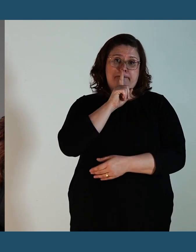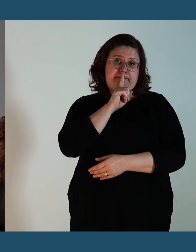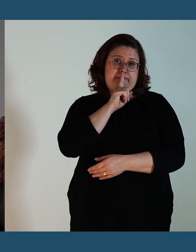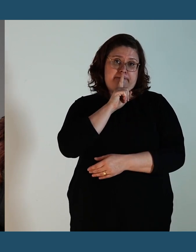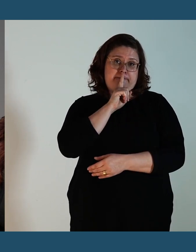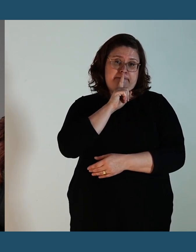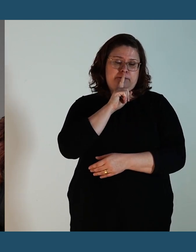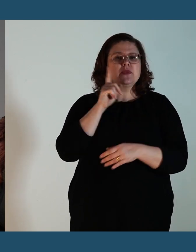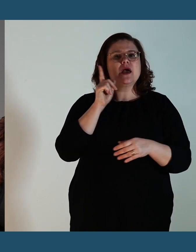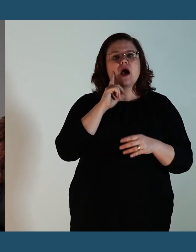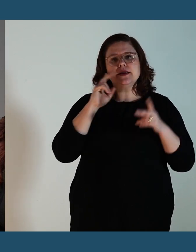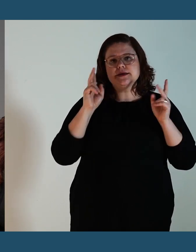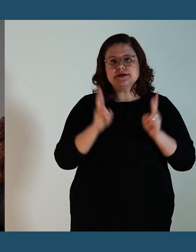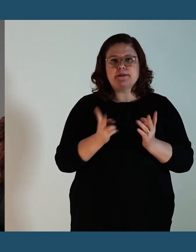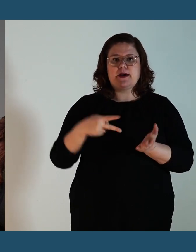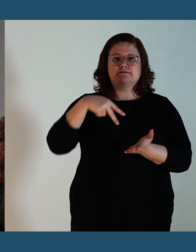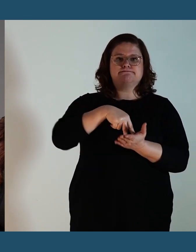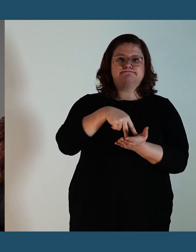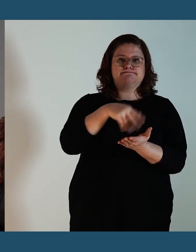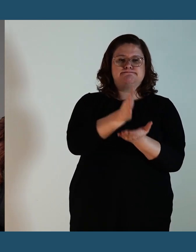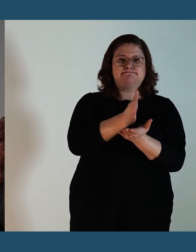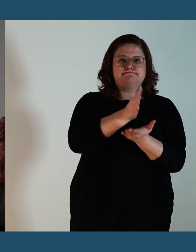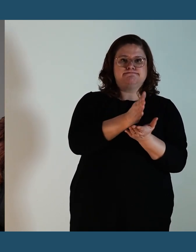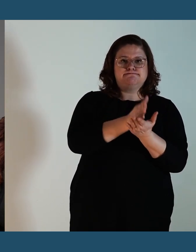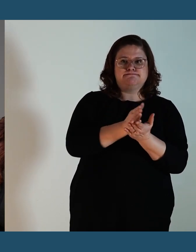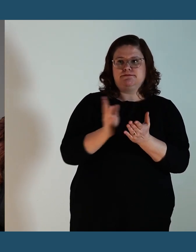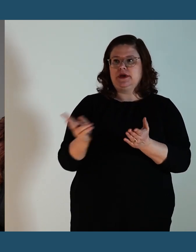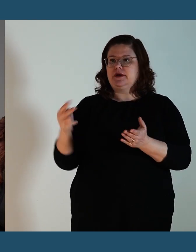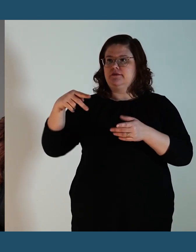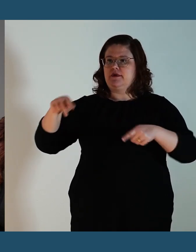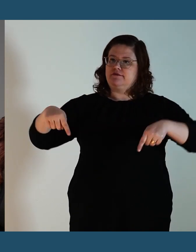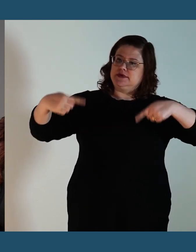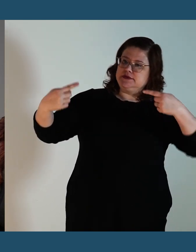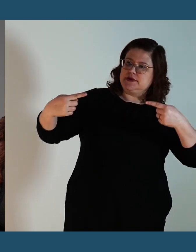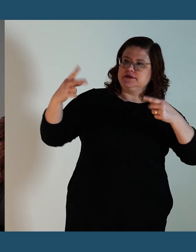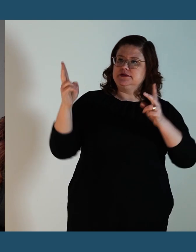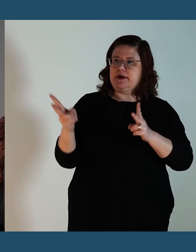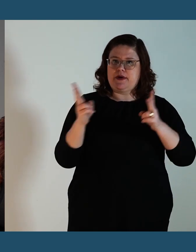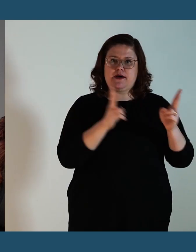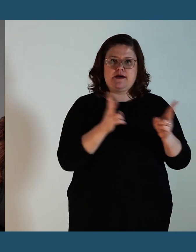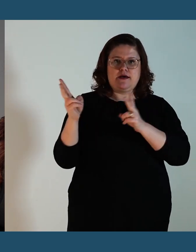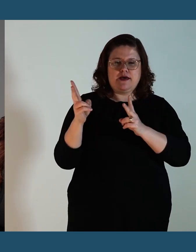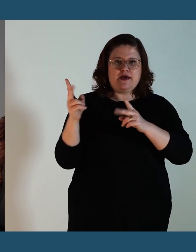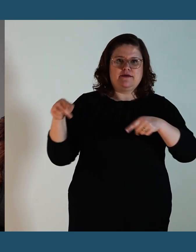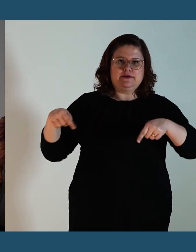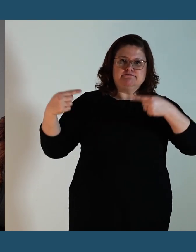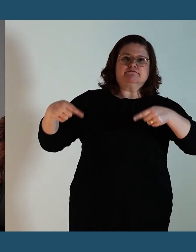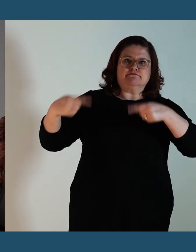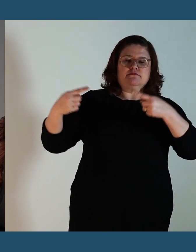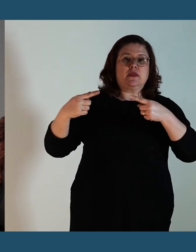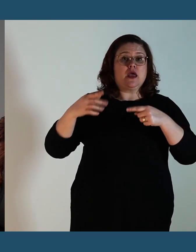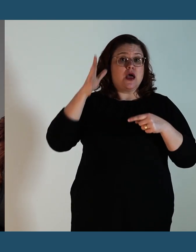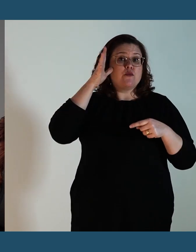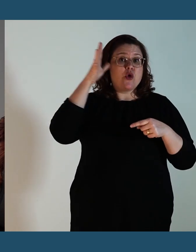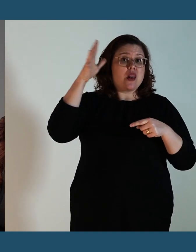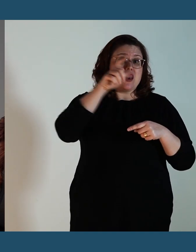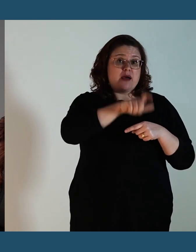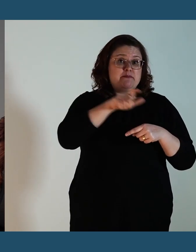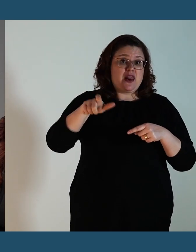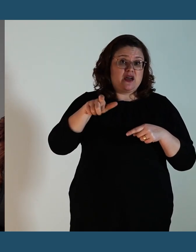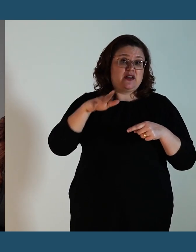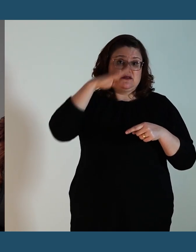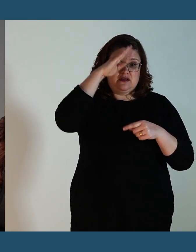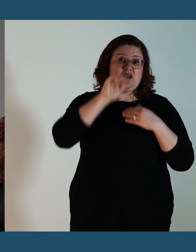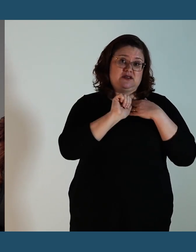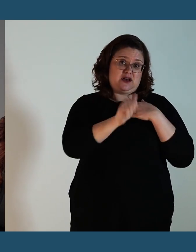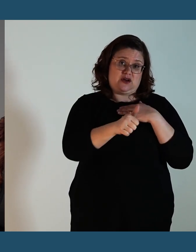aina samat tyypit sitten äänessä toisella puolella ja toisella puolella. Mutta että tämä kaatuu lappilaisten